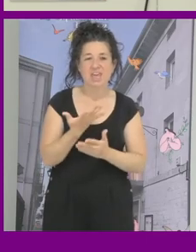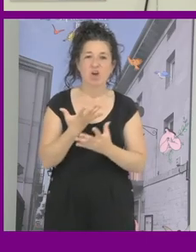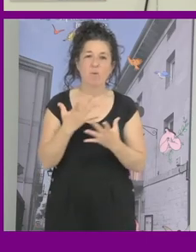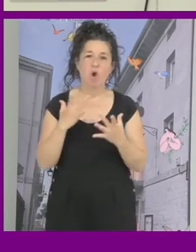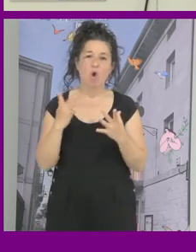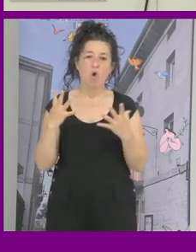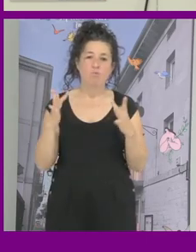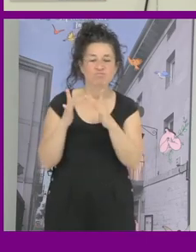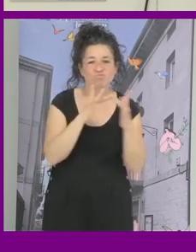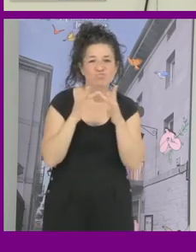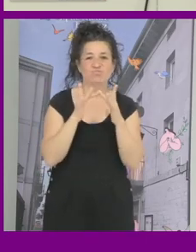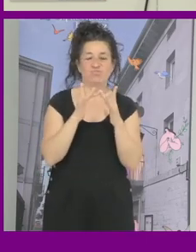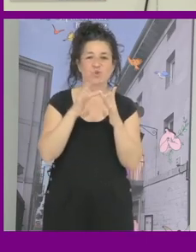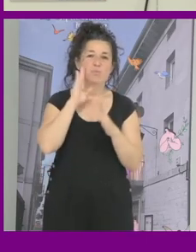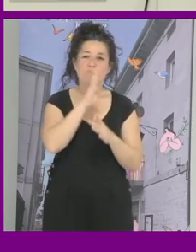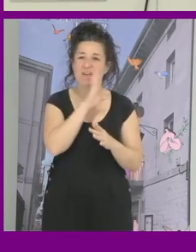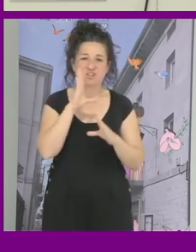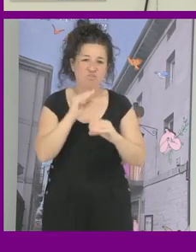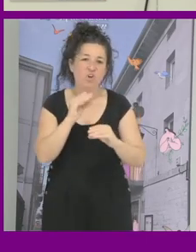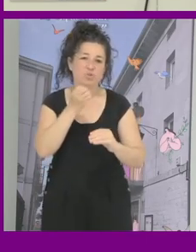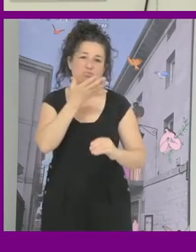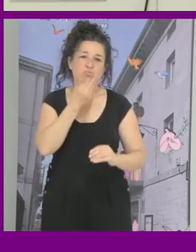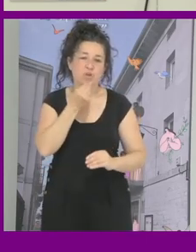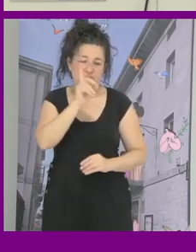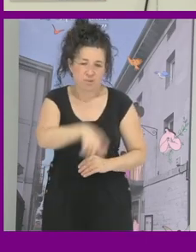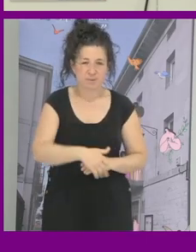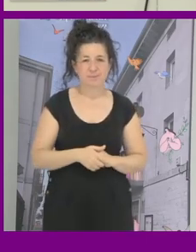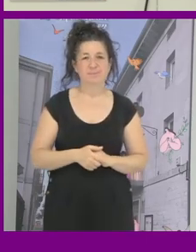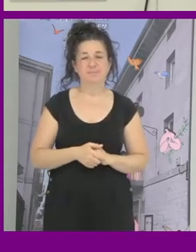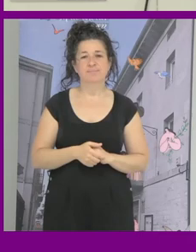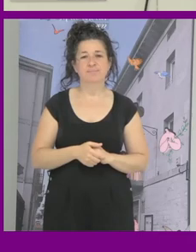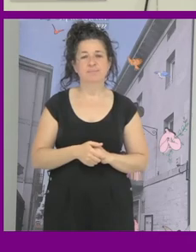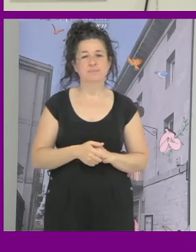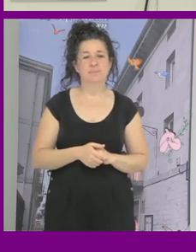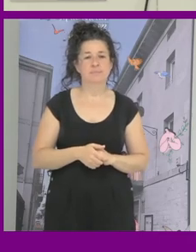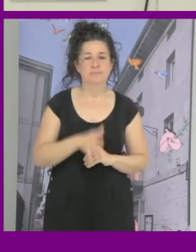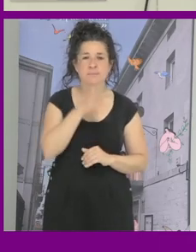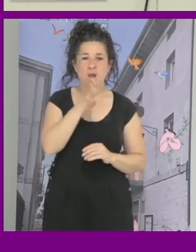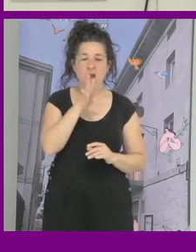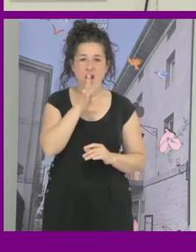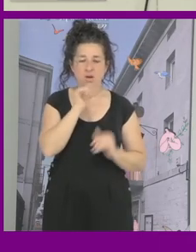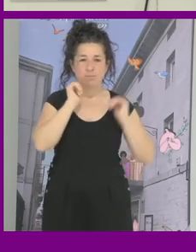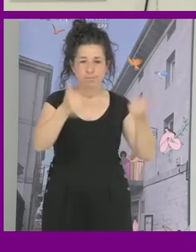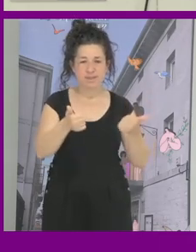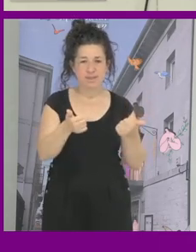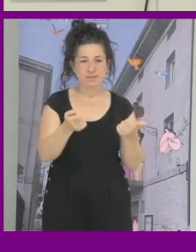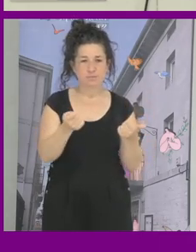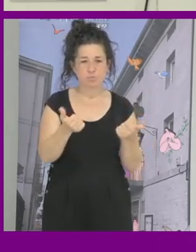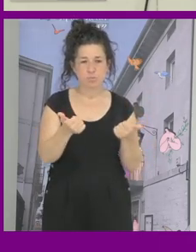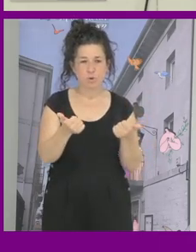ere, polita izaten ari da. Orduan, gainera orain hasiko gara